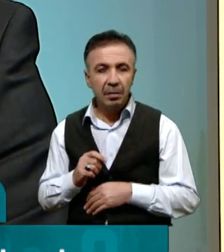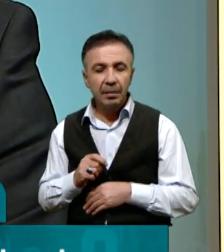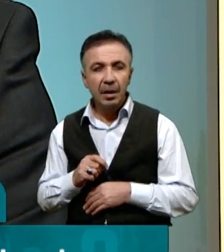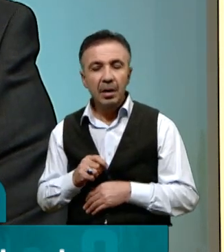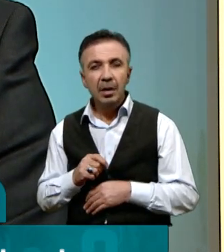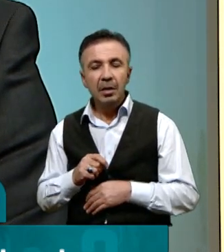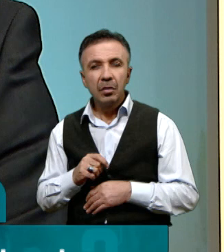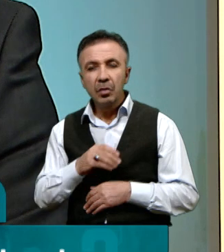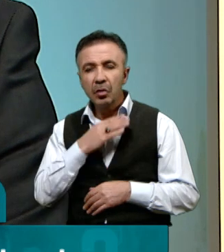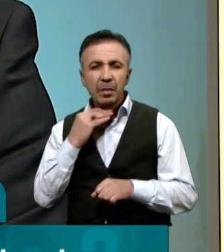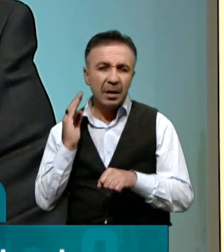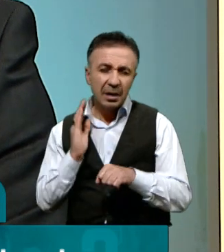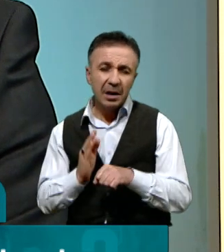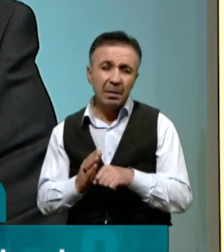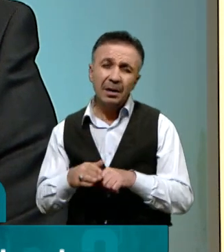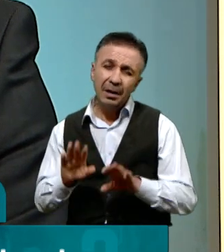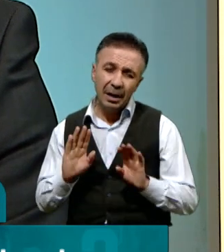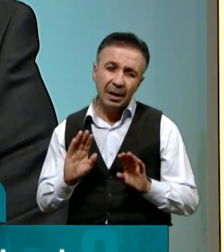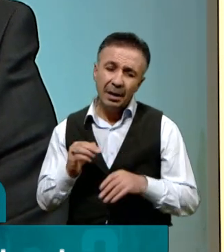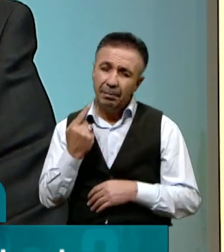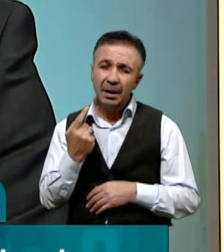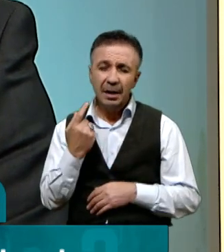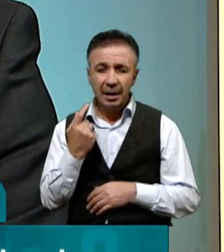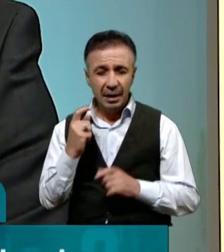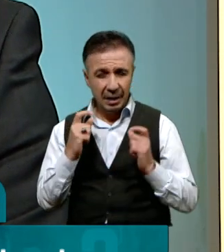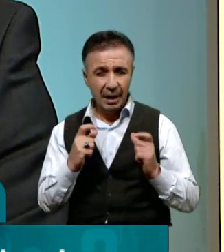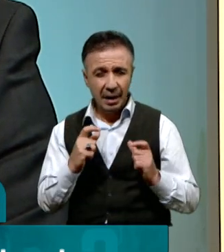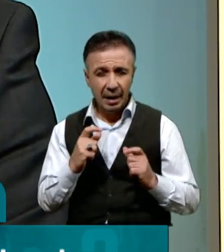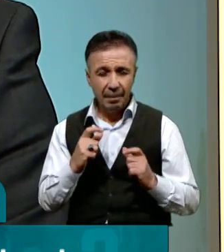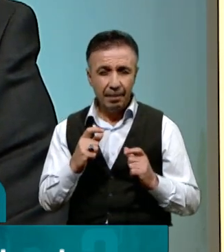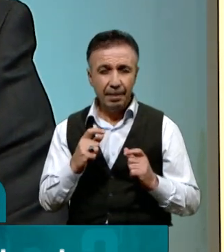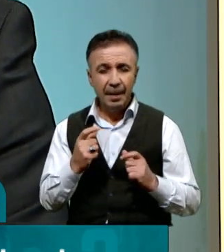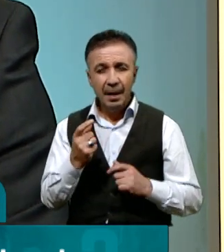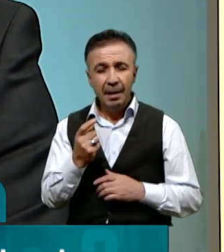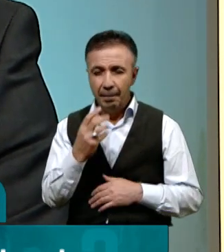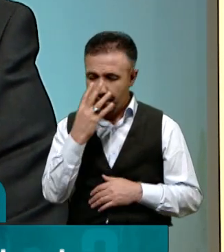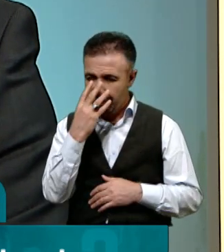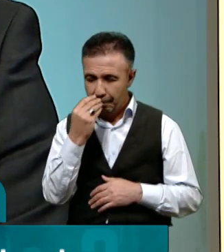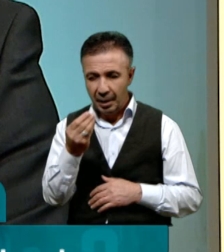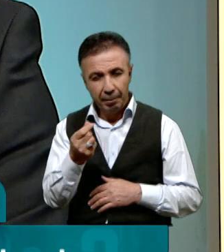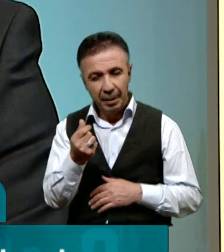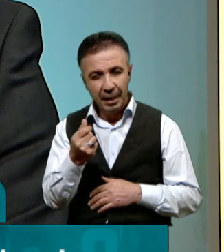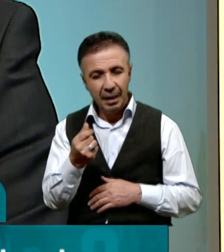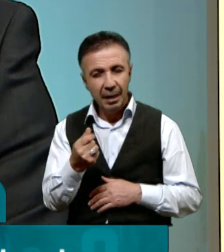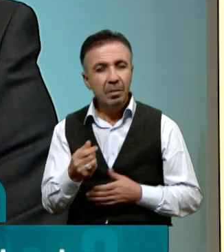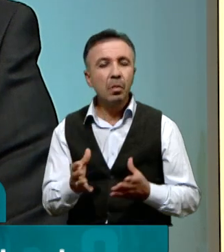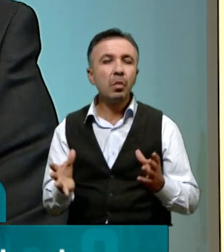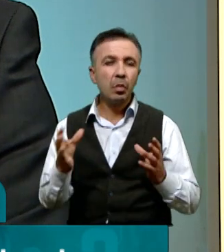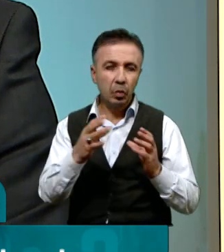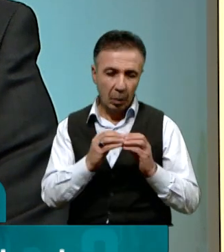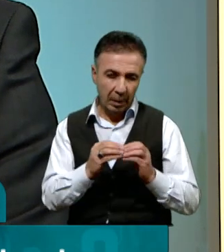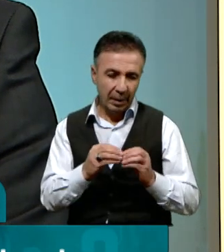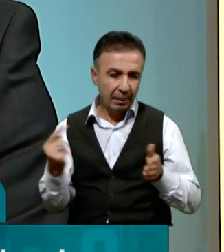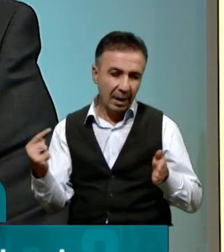deruht etmekten de öte, sanki bir yere bağış toplamak, evet, gibi bir amaç var. Tabii bunu da